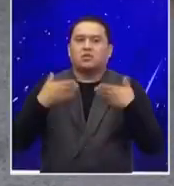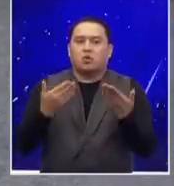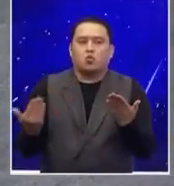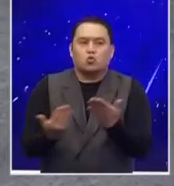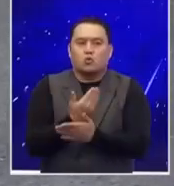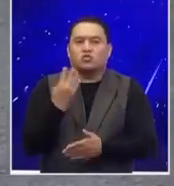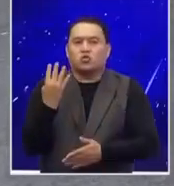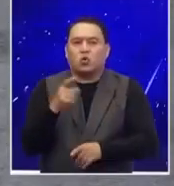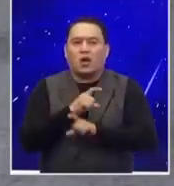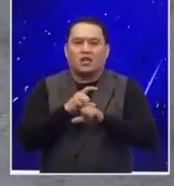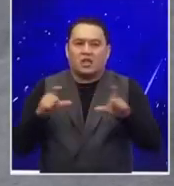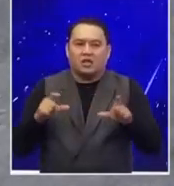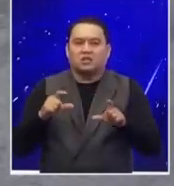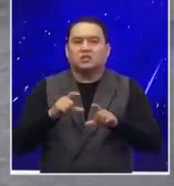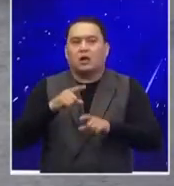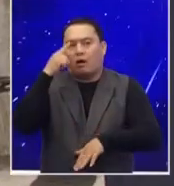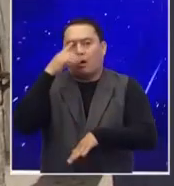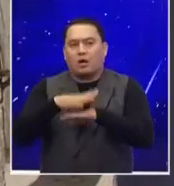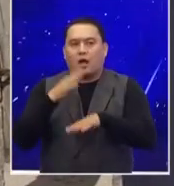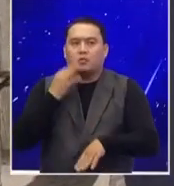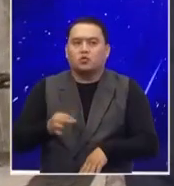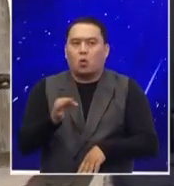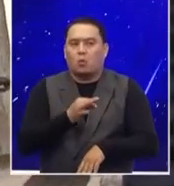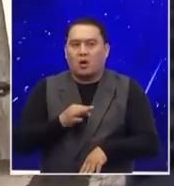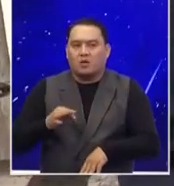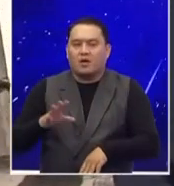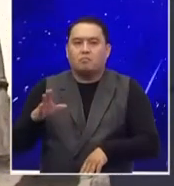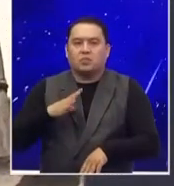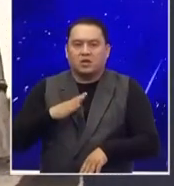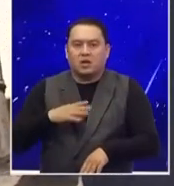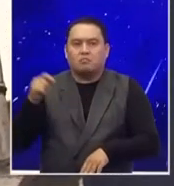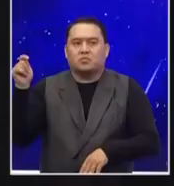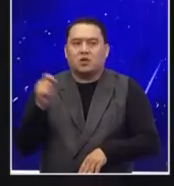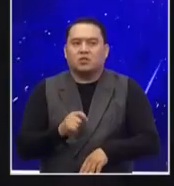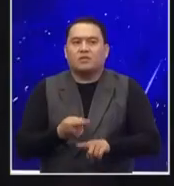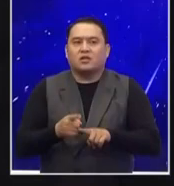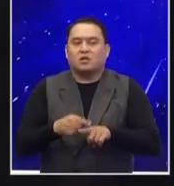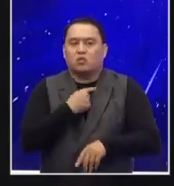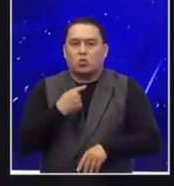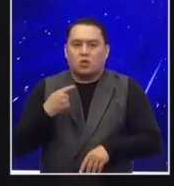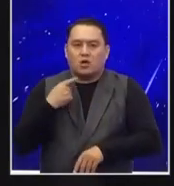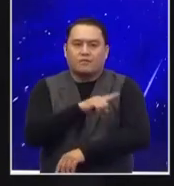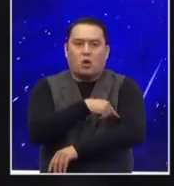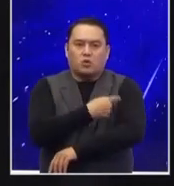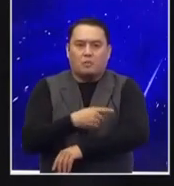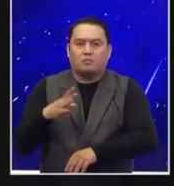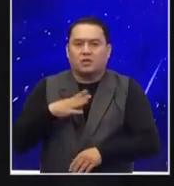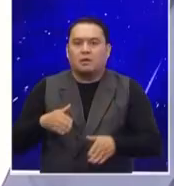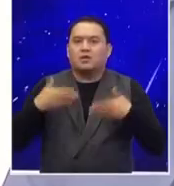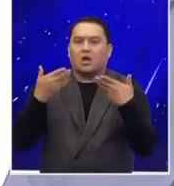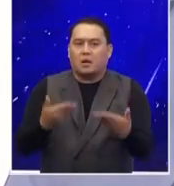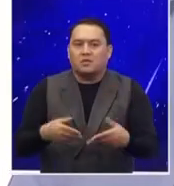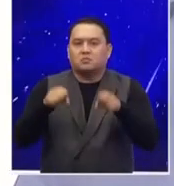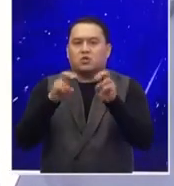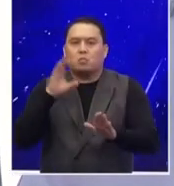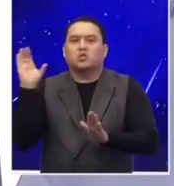новое 4-этажное здание. Заместитель акима Алматинской области Батыржан Байжуманов, посетивший в этот день областную многопрофильную клинику, к рекомендациям